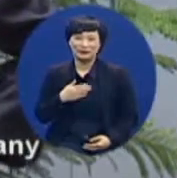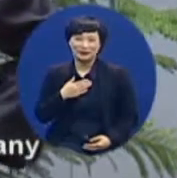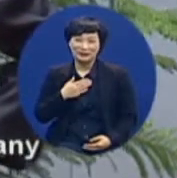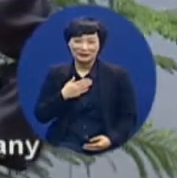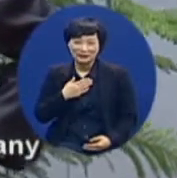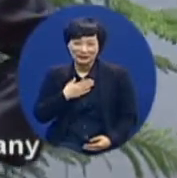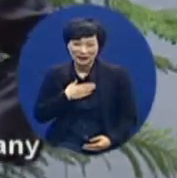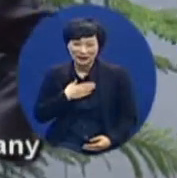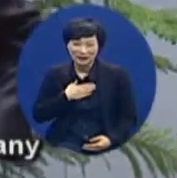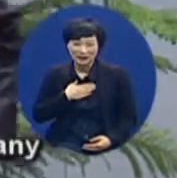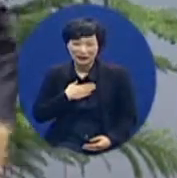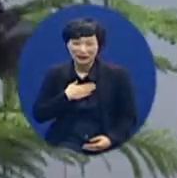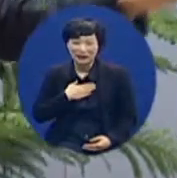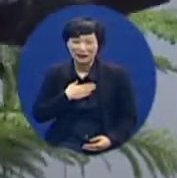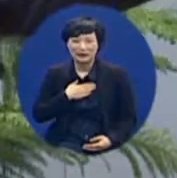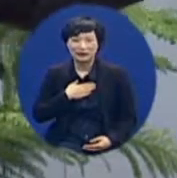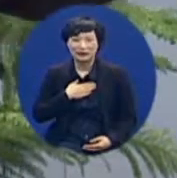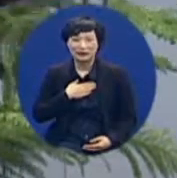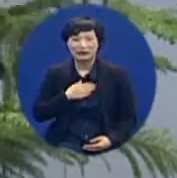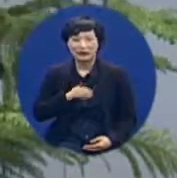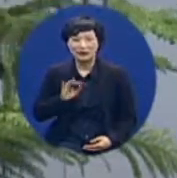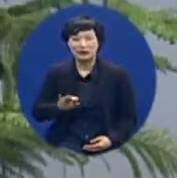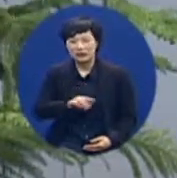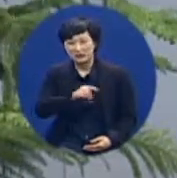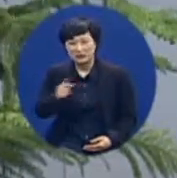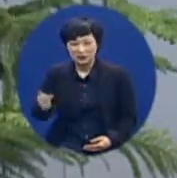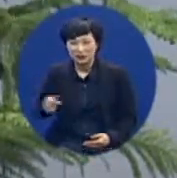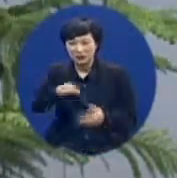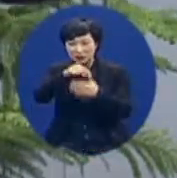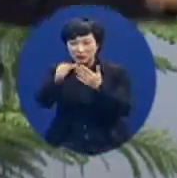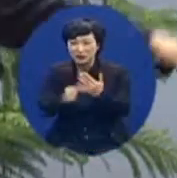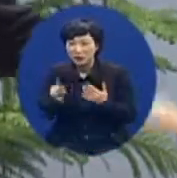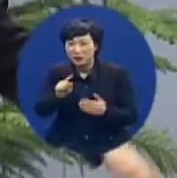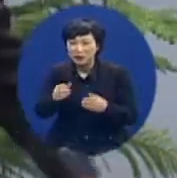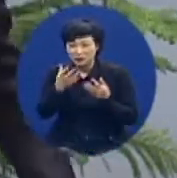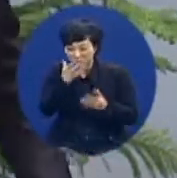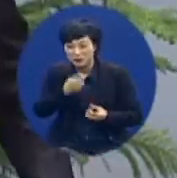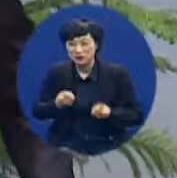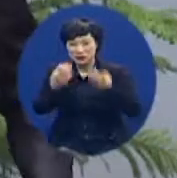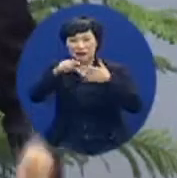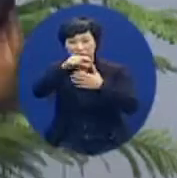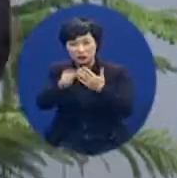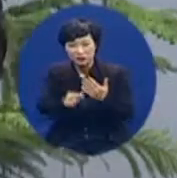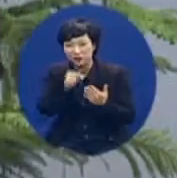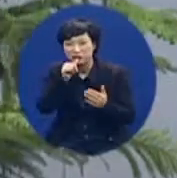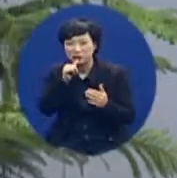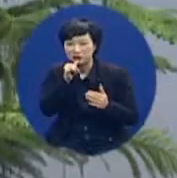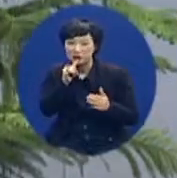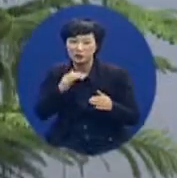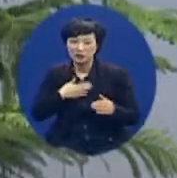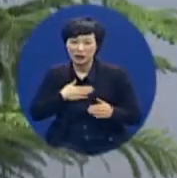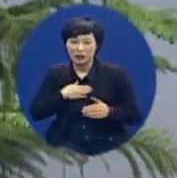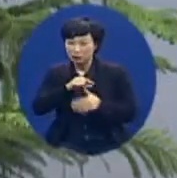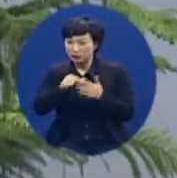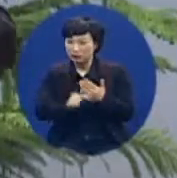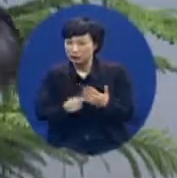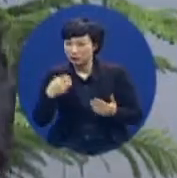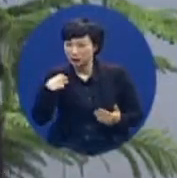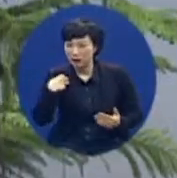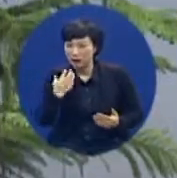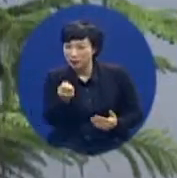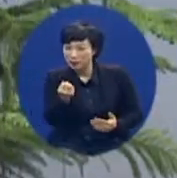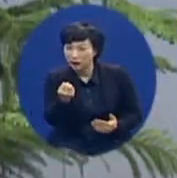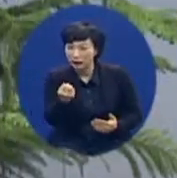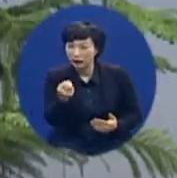성탄절에 순서가 저녁에 축하 순서를 하는데 내가 순서를 몇 가지 순서를